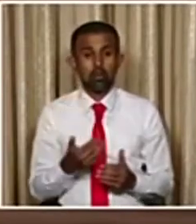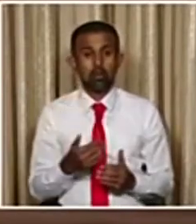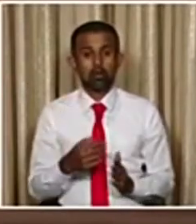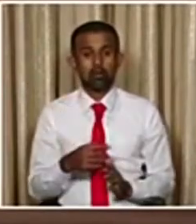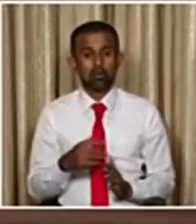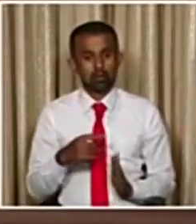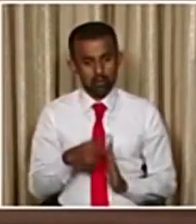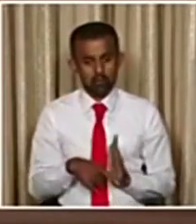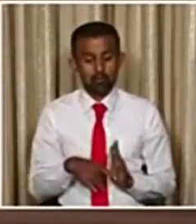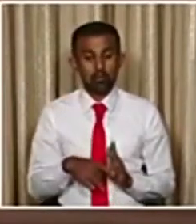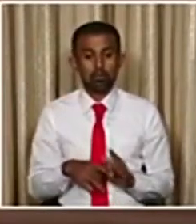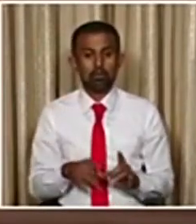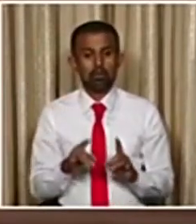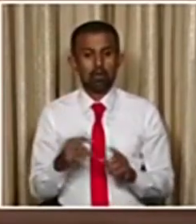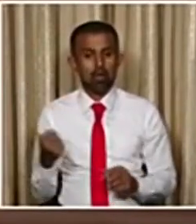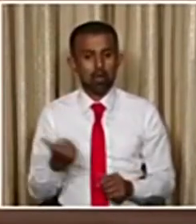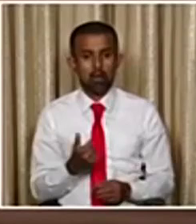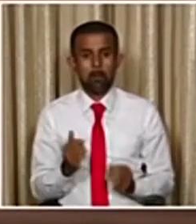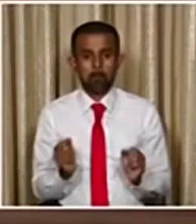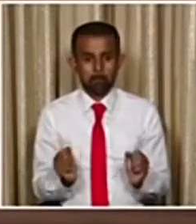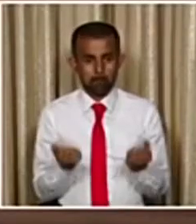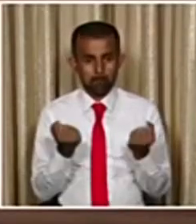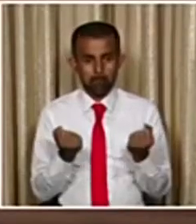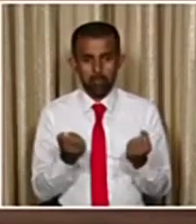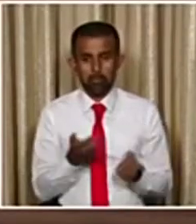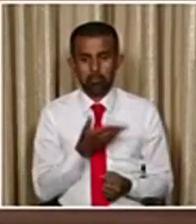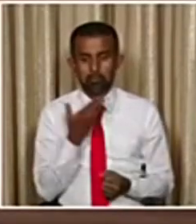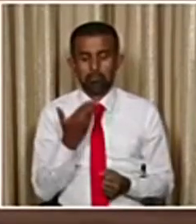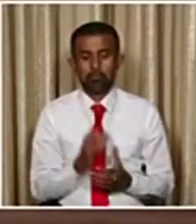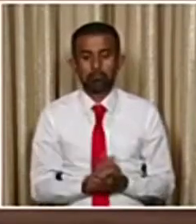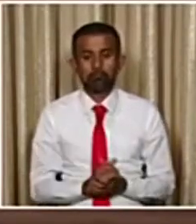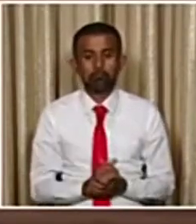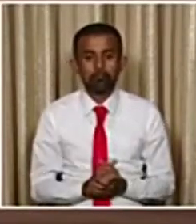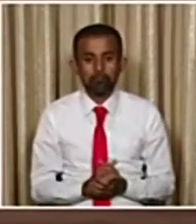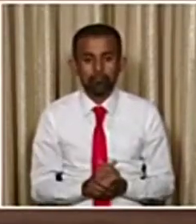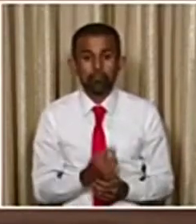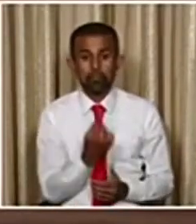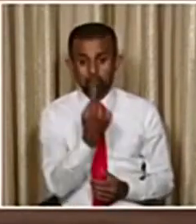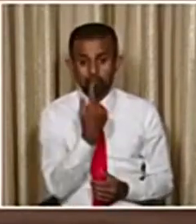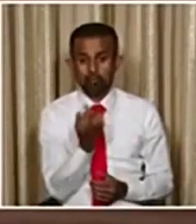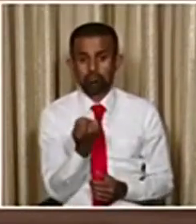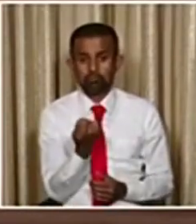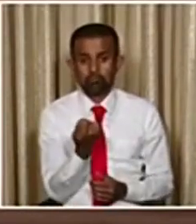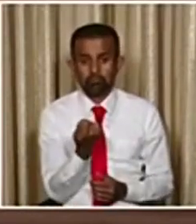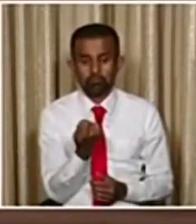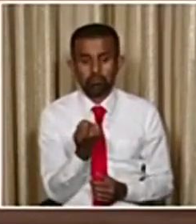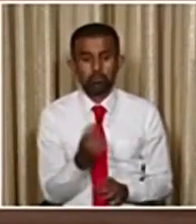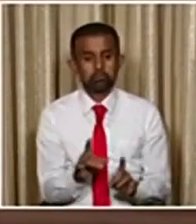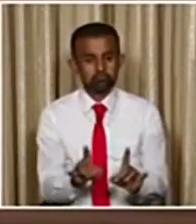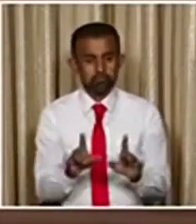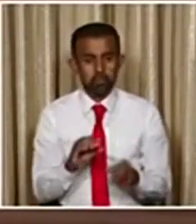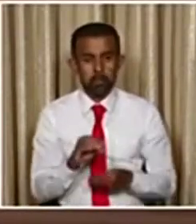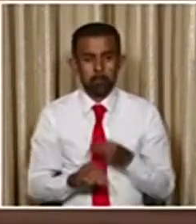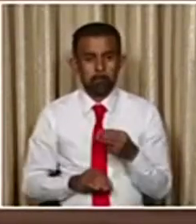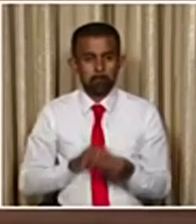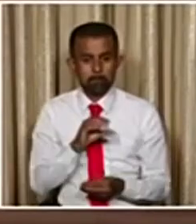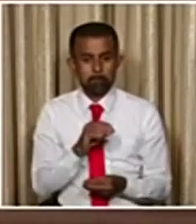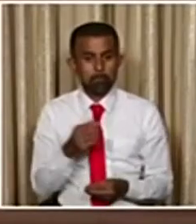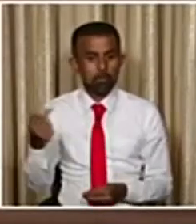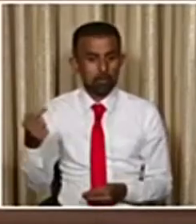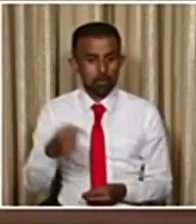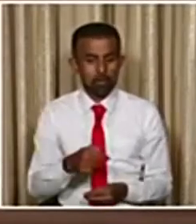සමාගමටත් ඒ ගාන ගෙවලා අලුත් එකක් ආරම්භ කිරීමේ හැකියාව තියෙනවා. හැබැයි ඔය කියන මුදල යටත්ව ආයෝජන